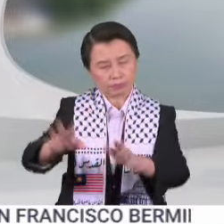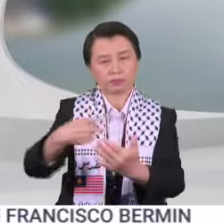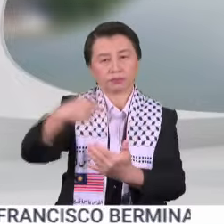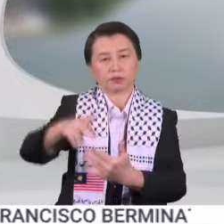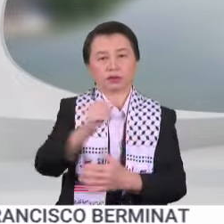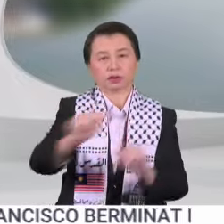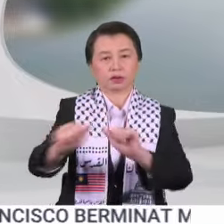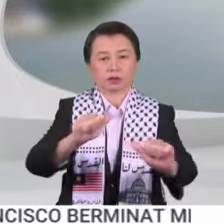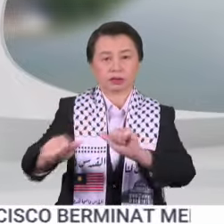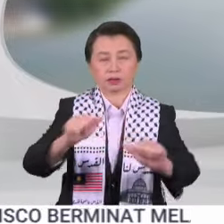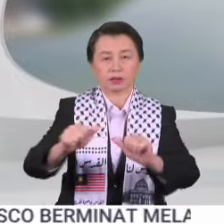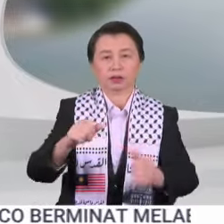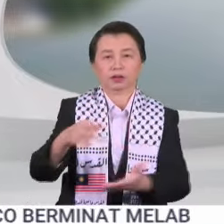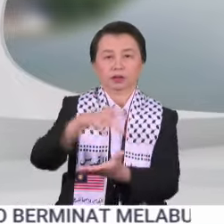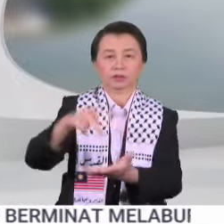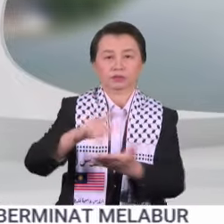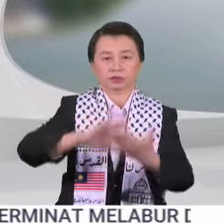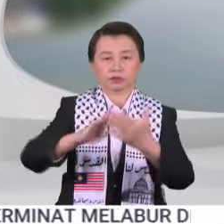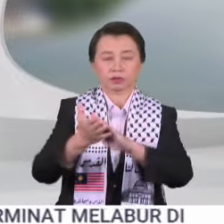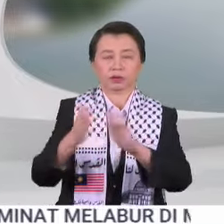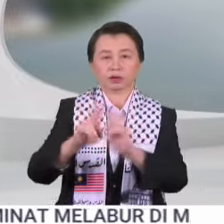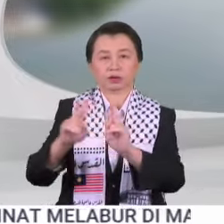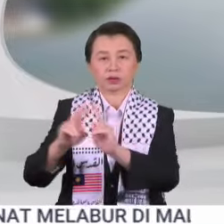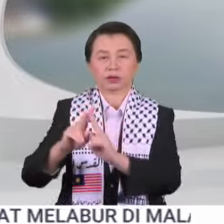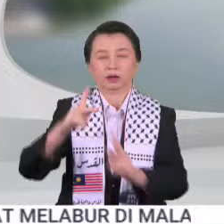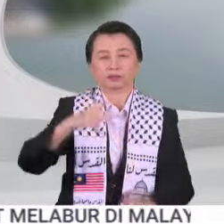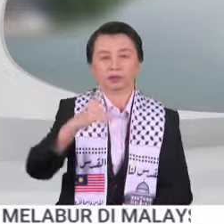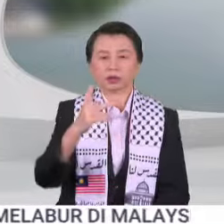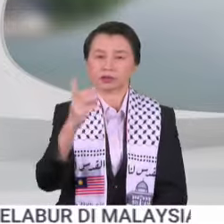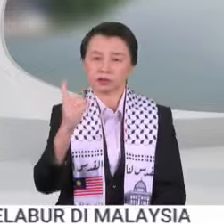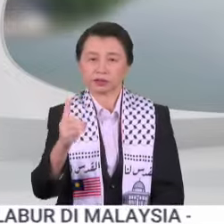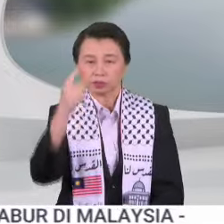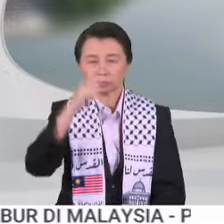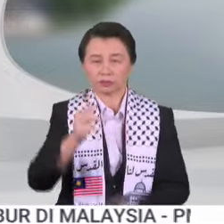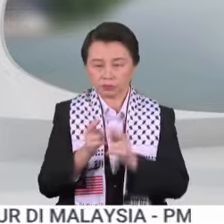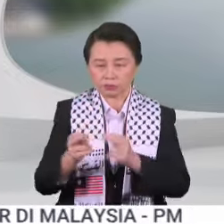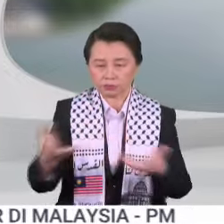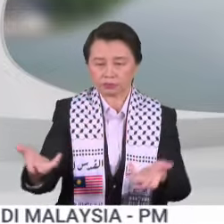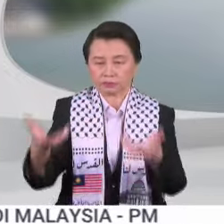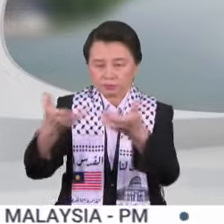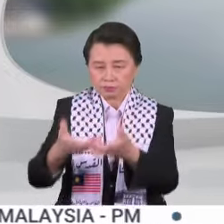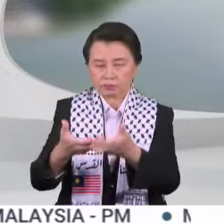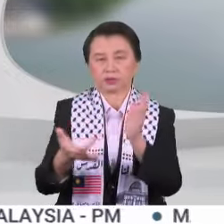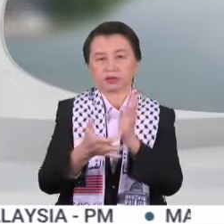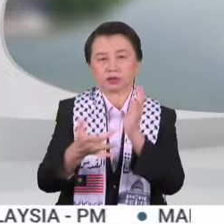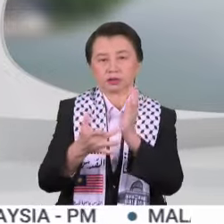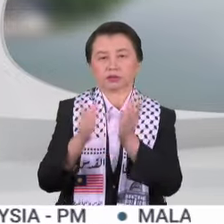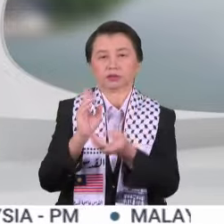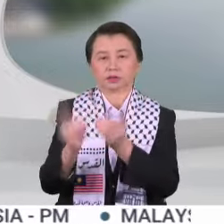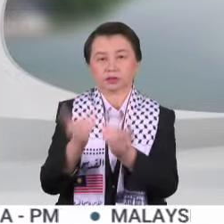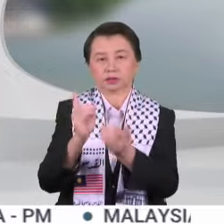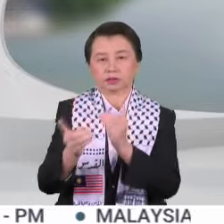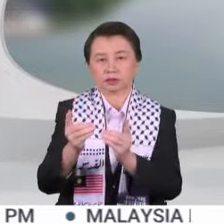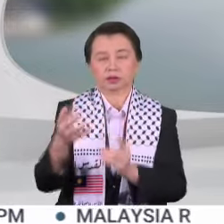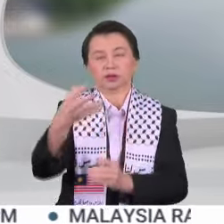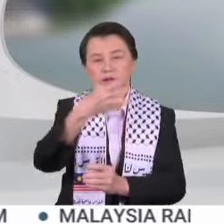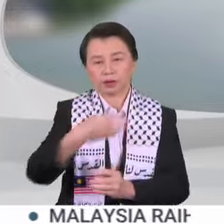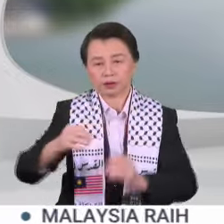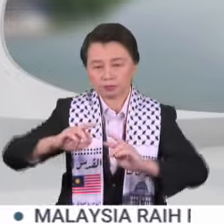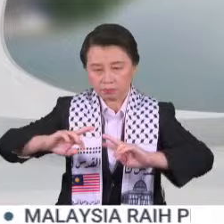dan aktiviti di Pusat Komuniti Desa PKD dalam usaha merapatkan jurang teknologi digital